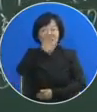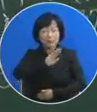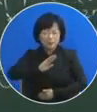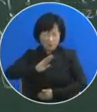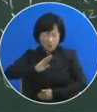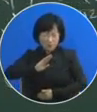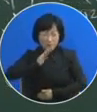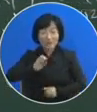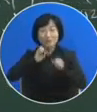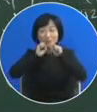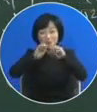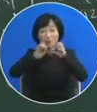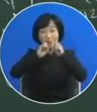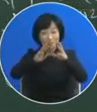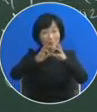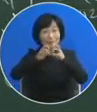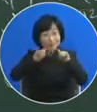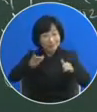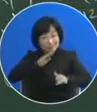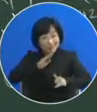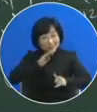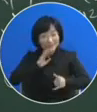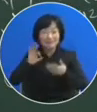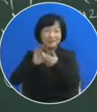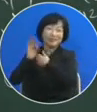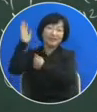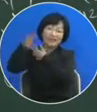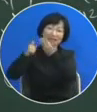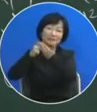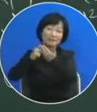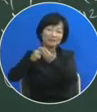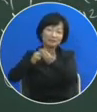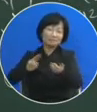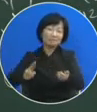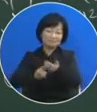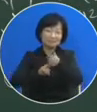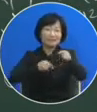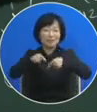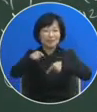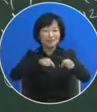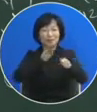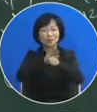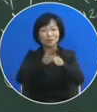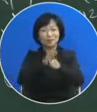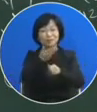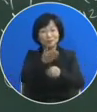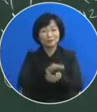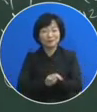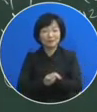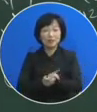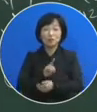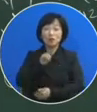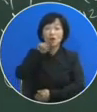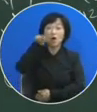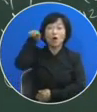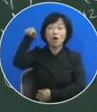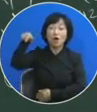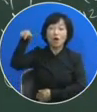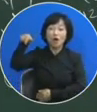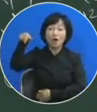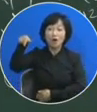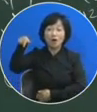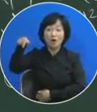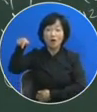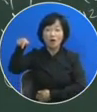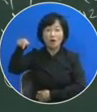하나님 역사하시게 돼 있습니다. And I'm not looking down on those people, but if you truly are evangelist, God will work through you. 저 입구에 들어오는데 100 한 몇